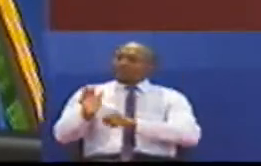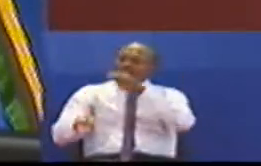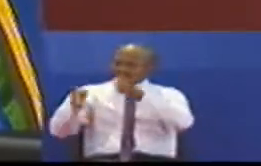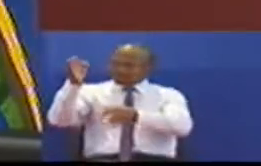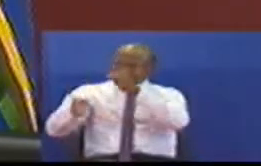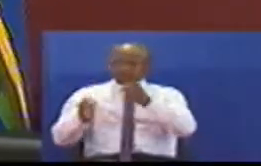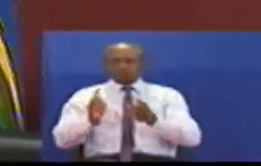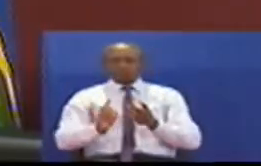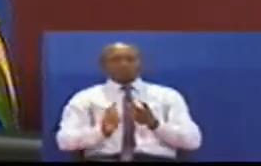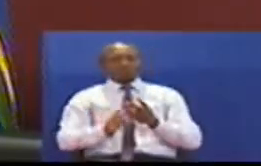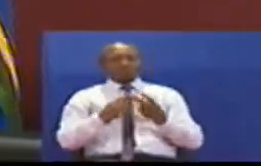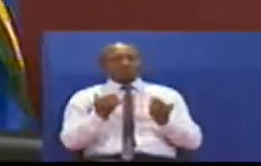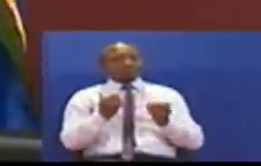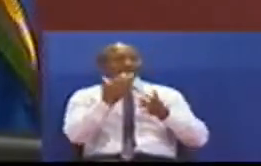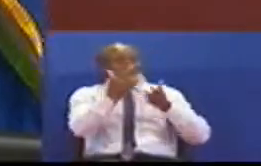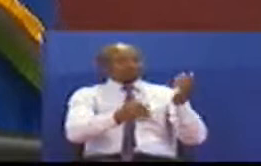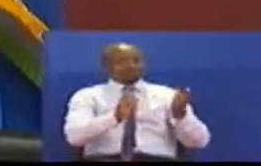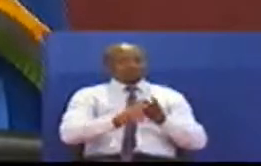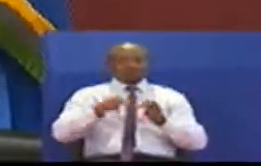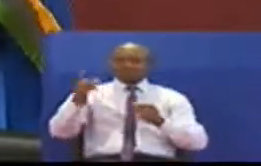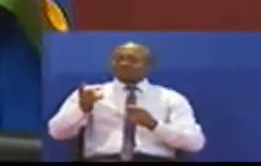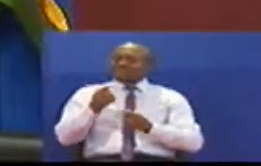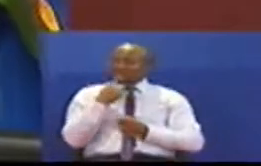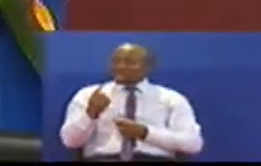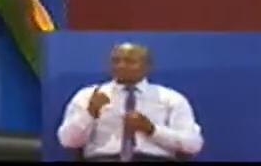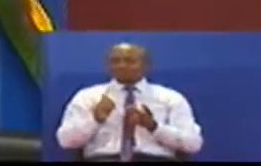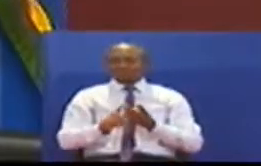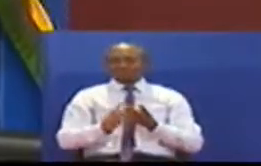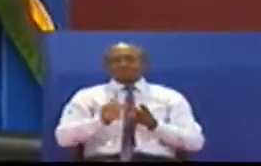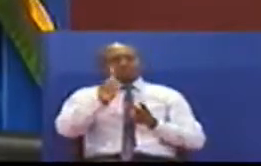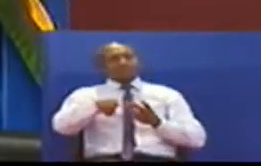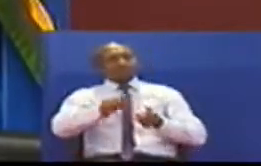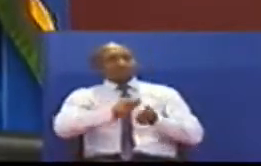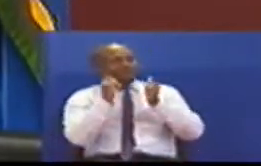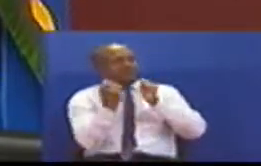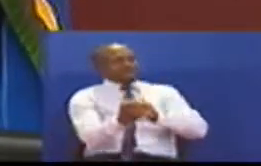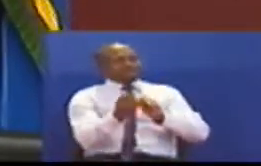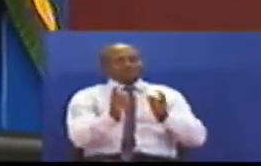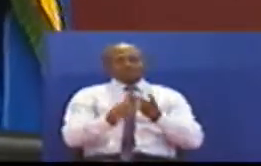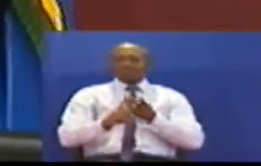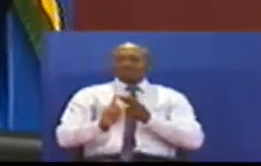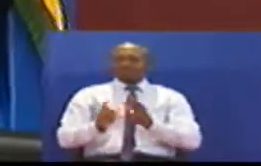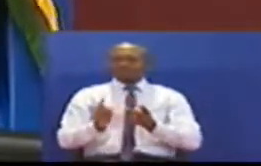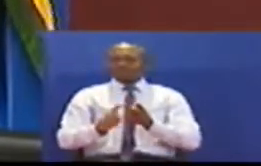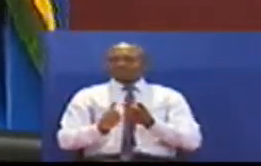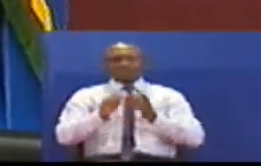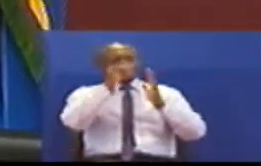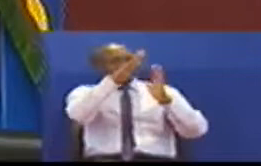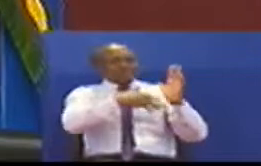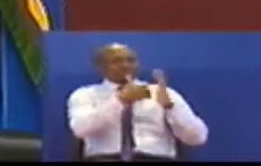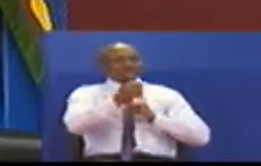siku mbili zile na kadhalika. Na hapa niseme kuna mabadiliko ya ratiba